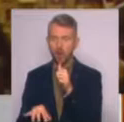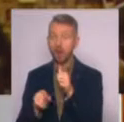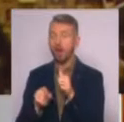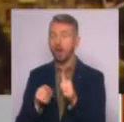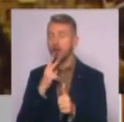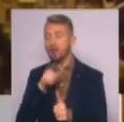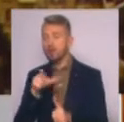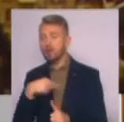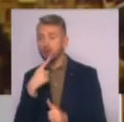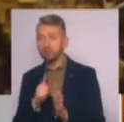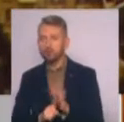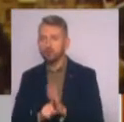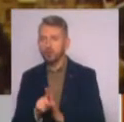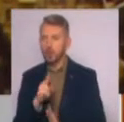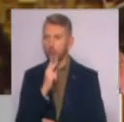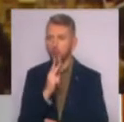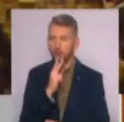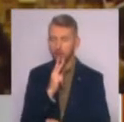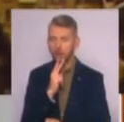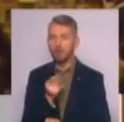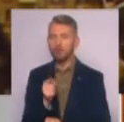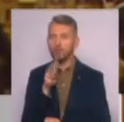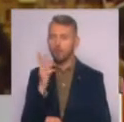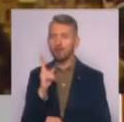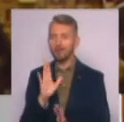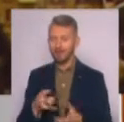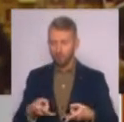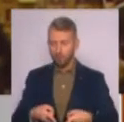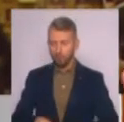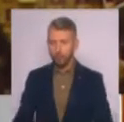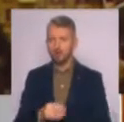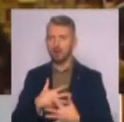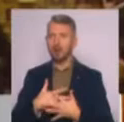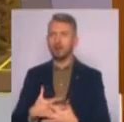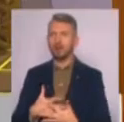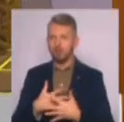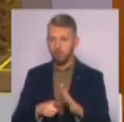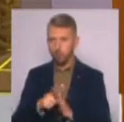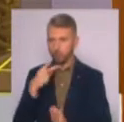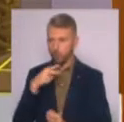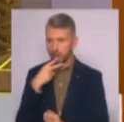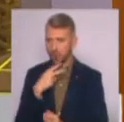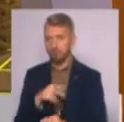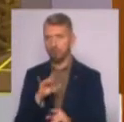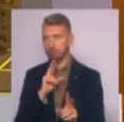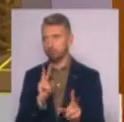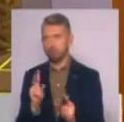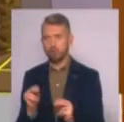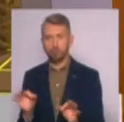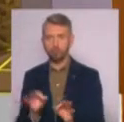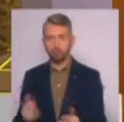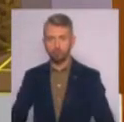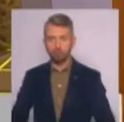курити, палити з того моменту, як тільки народилися, зробили перший вдох. І, слава Богу, нічого, живуть